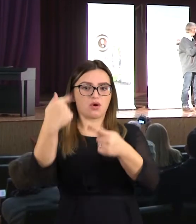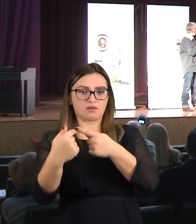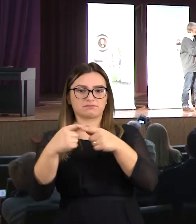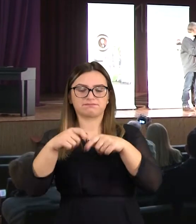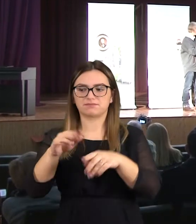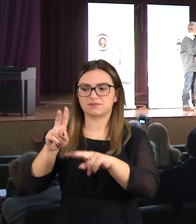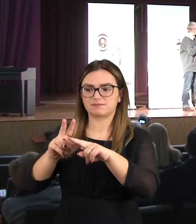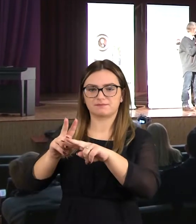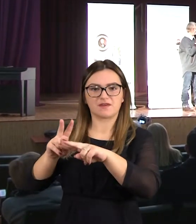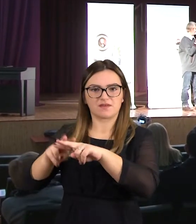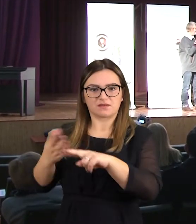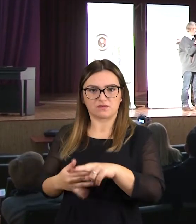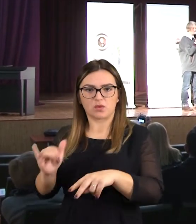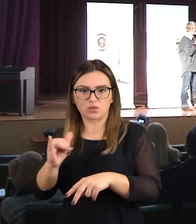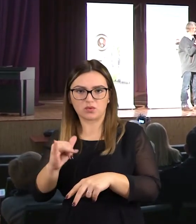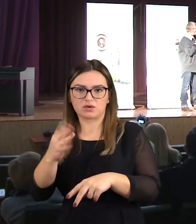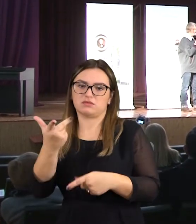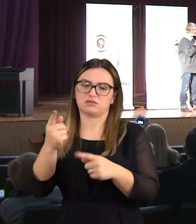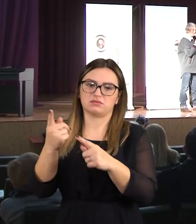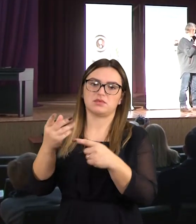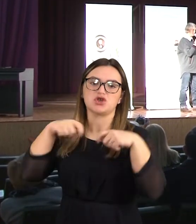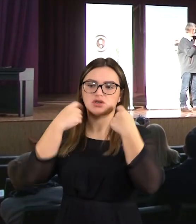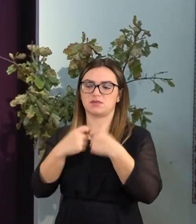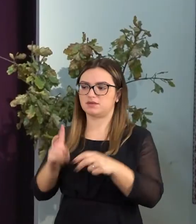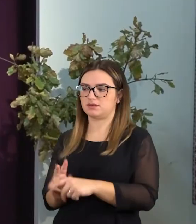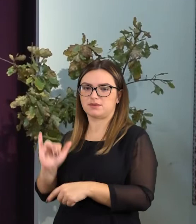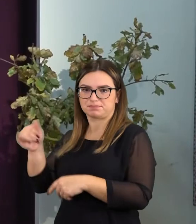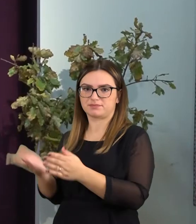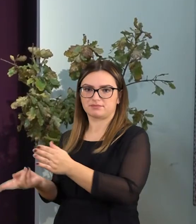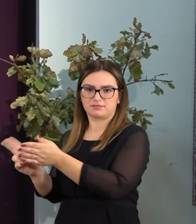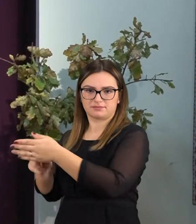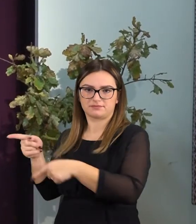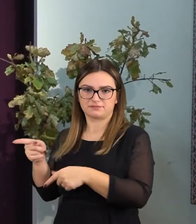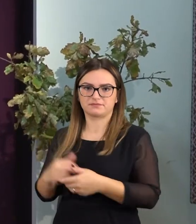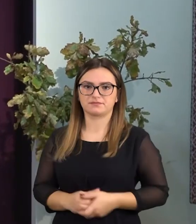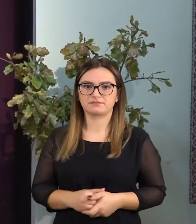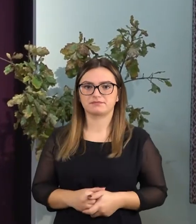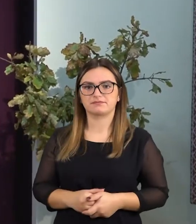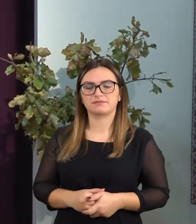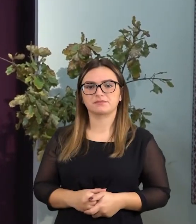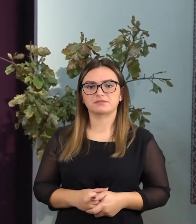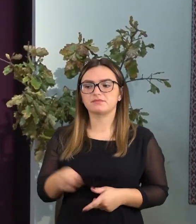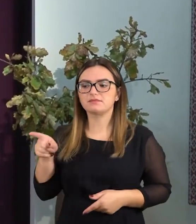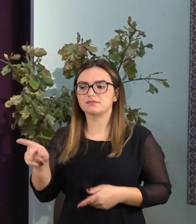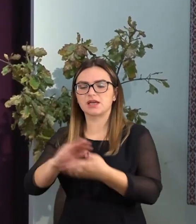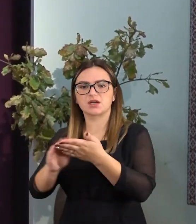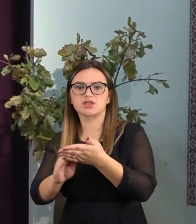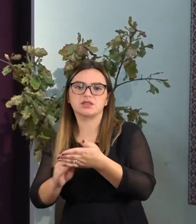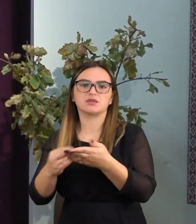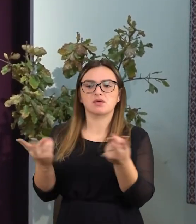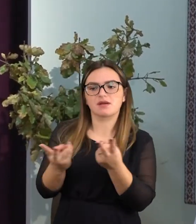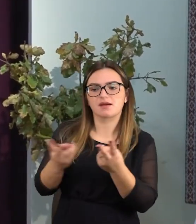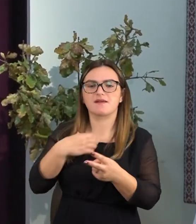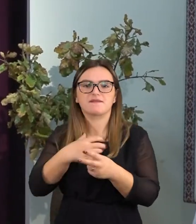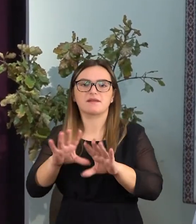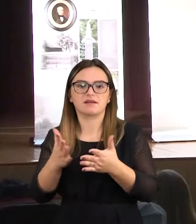apsigyveno pas Žemaičių vyskupą Motiejų Valančių, kurį mokė vokiečių kalbos, teisė kunigų rankraščius. Svarbiausi Simono Daukanto